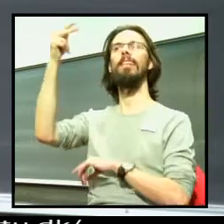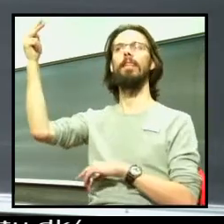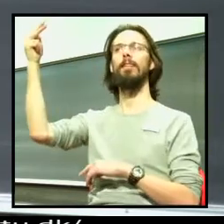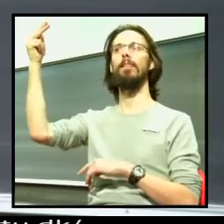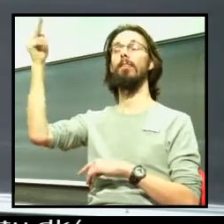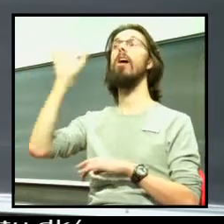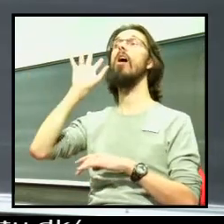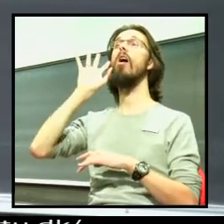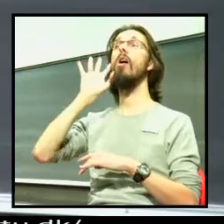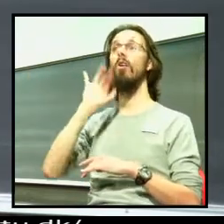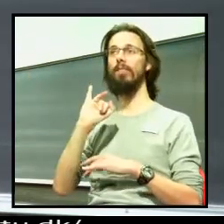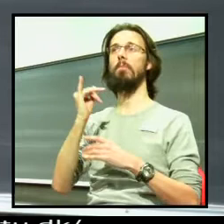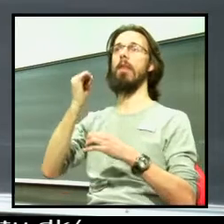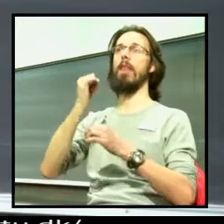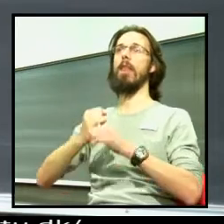man nu laver